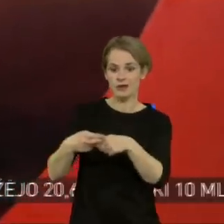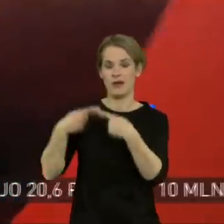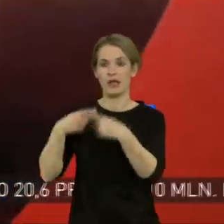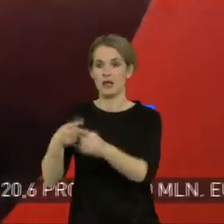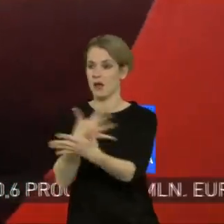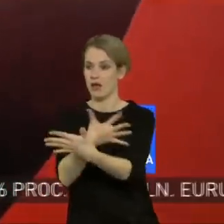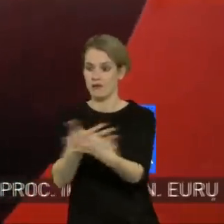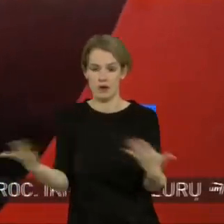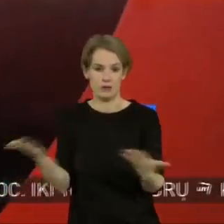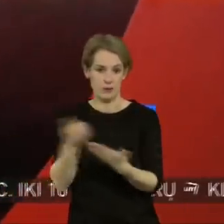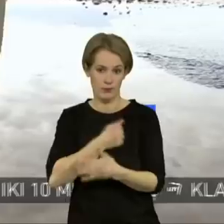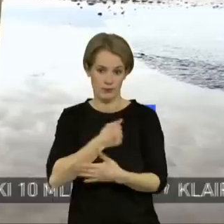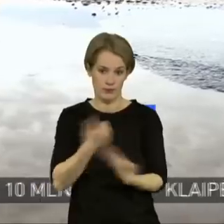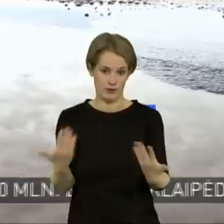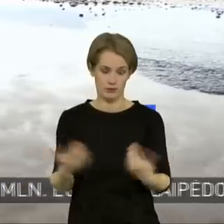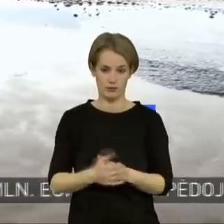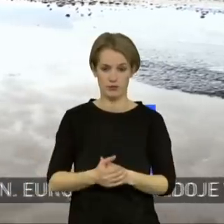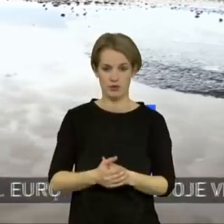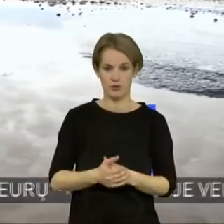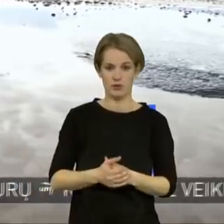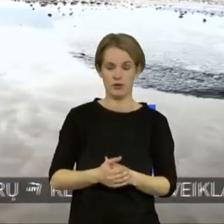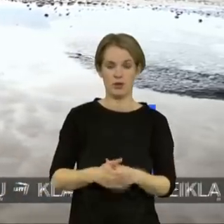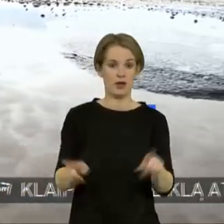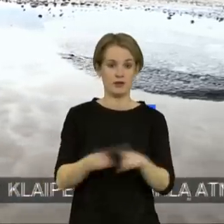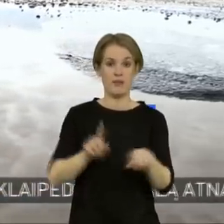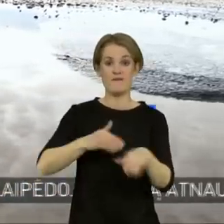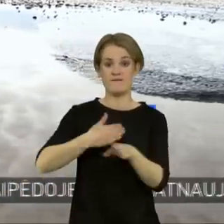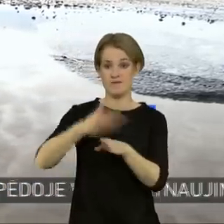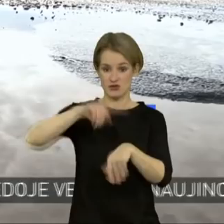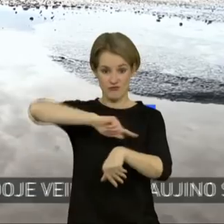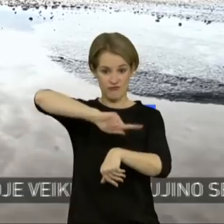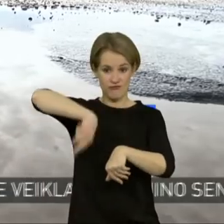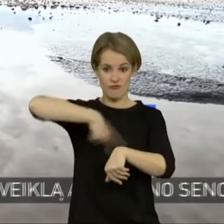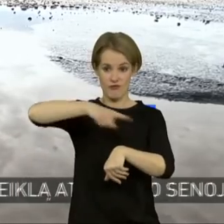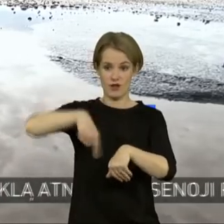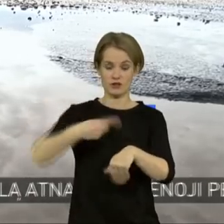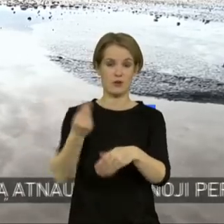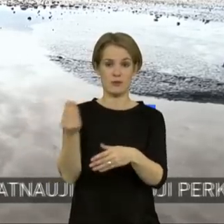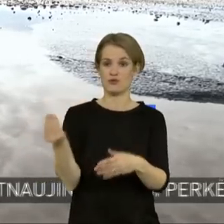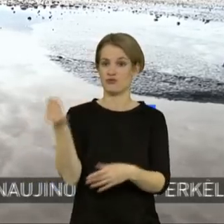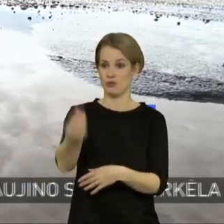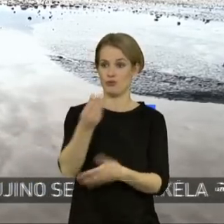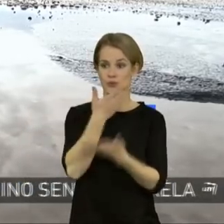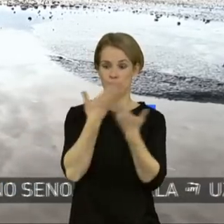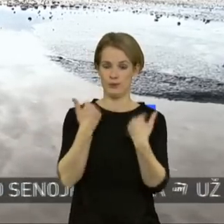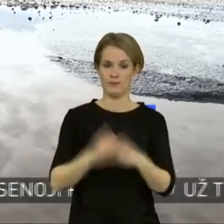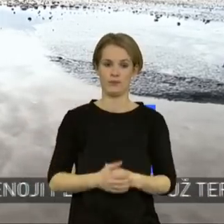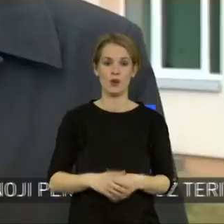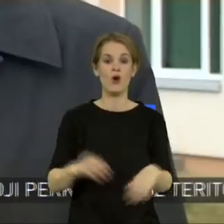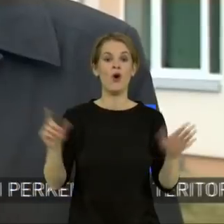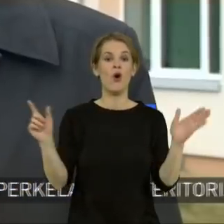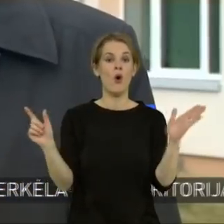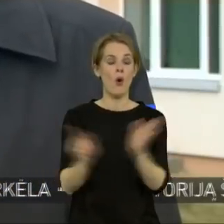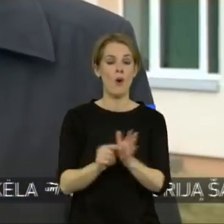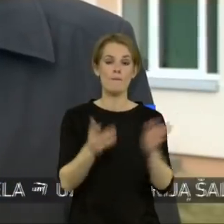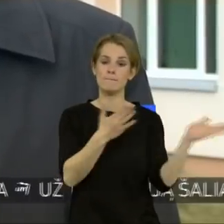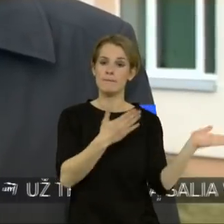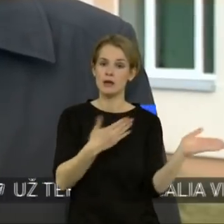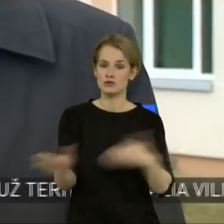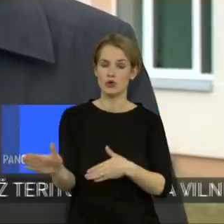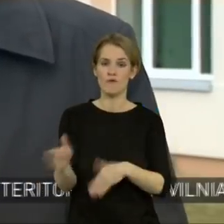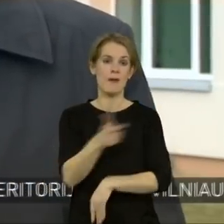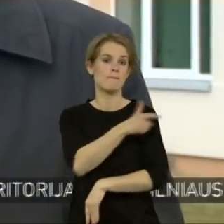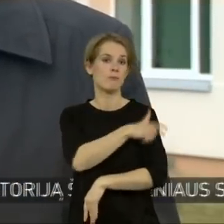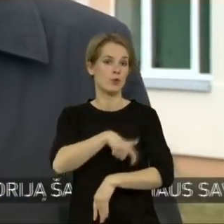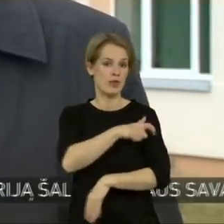dirbti nepilnomis pamainomis, neapmokami viršvalandžiai. Turi du ugniagesiai budėt pastoviai ir